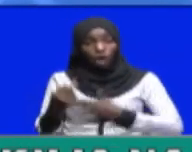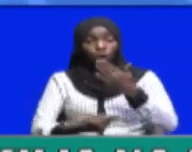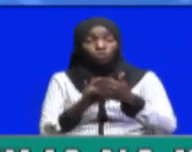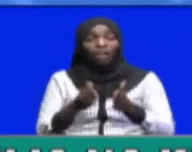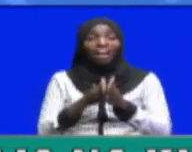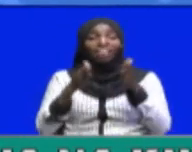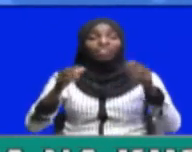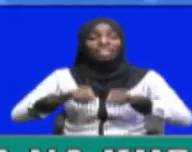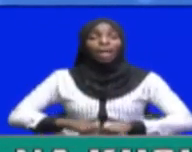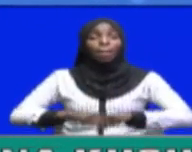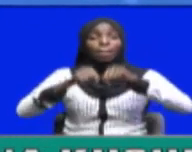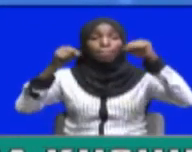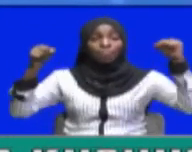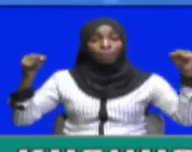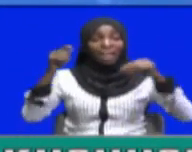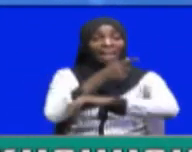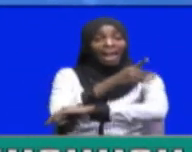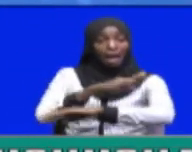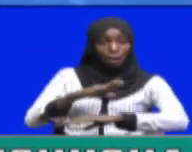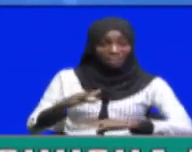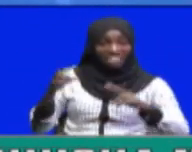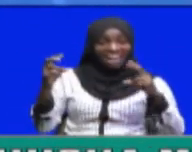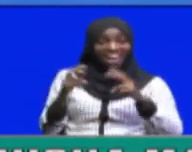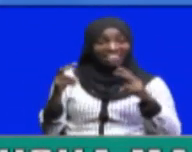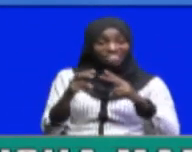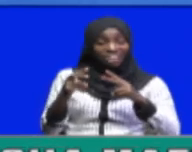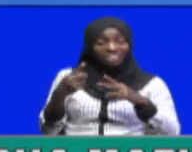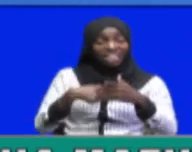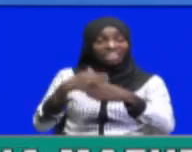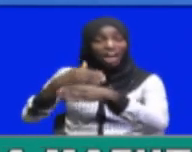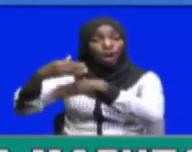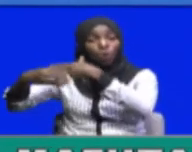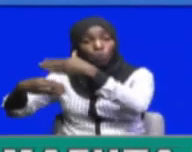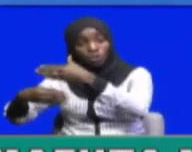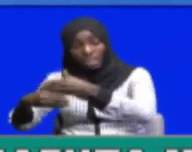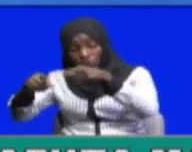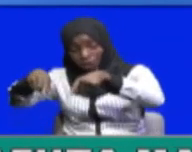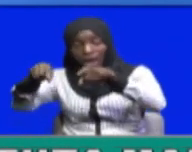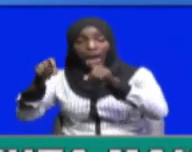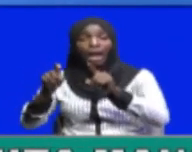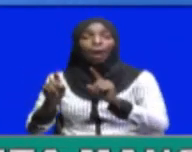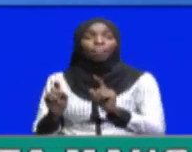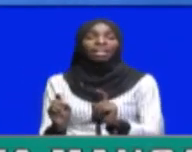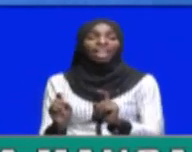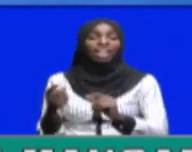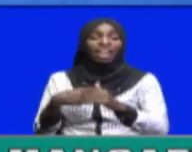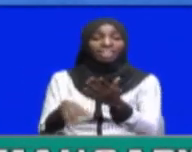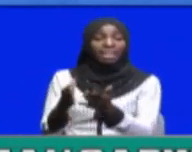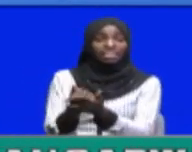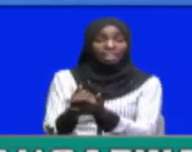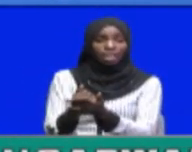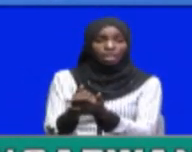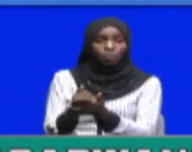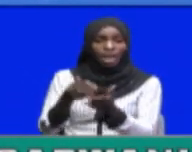ya maji na nishati ZURA mradi wa ujenzi wa bandari ya kupakilia na kushushia mafuta katika eneo la